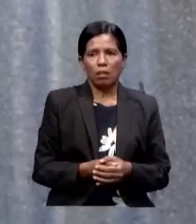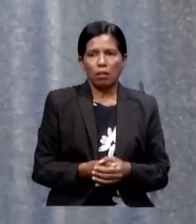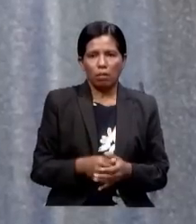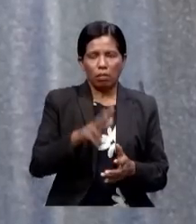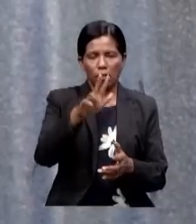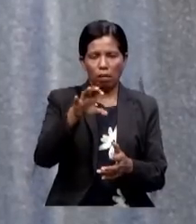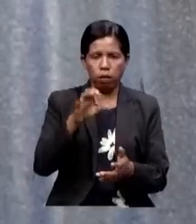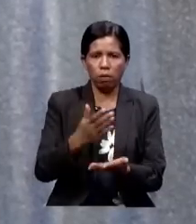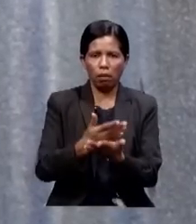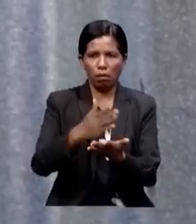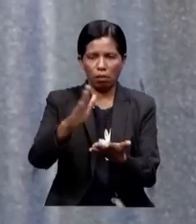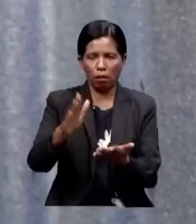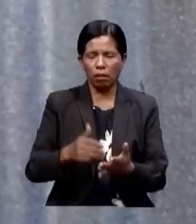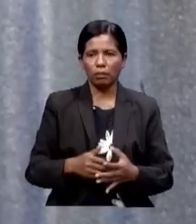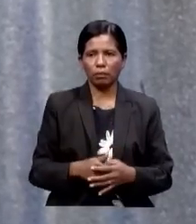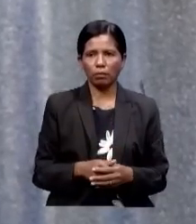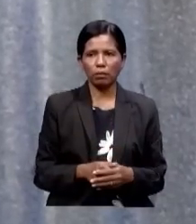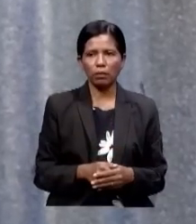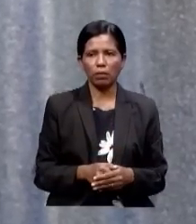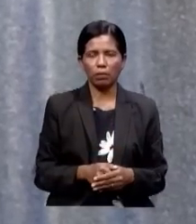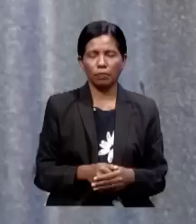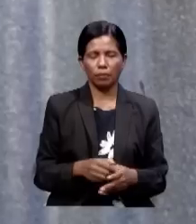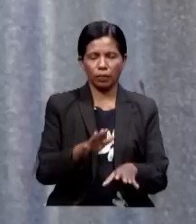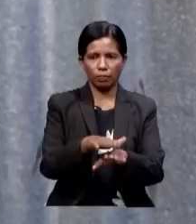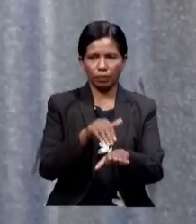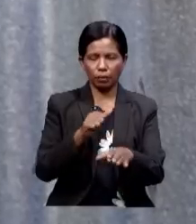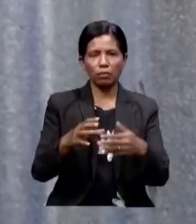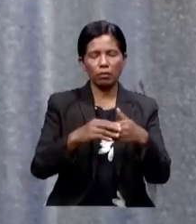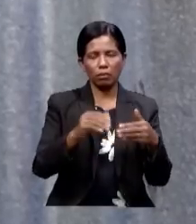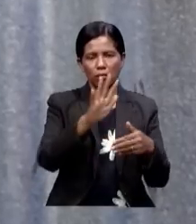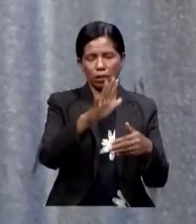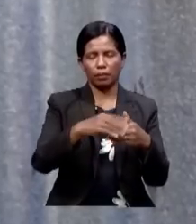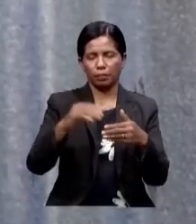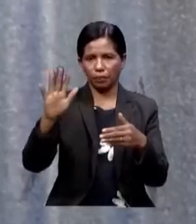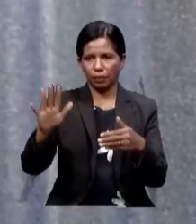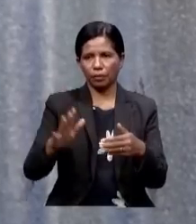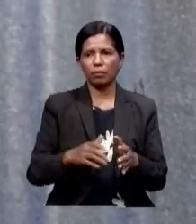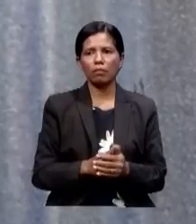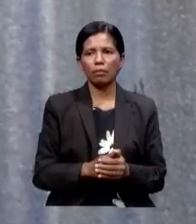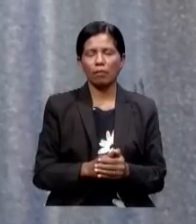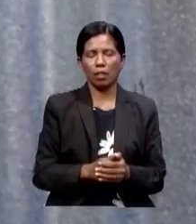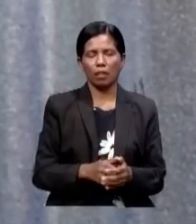300 ne apa ai ken sira ima jali madola madola bol sira hoto $5 $5 tambah ne aboni ya